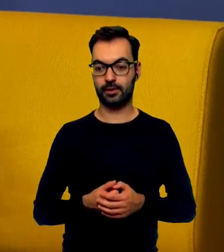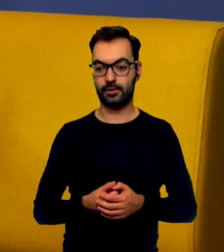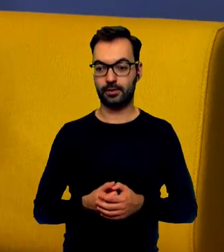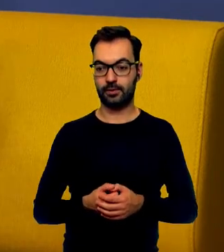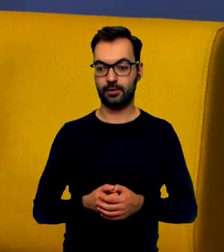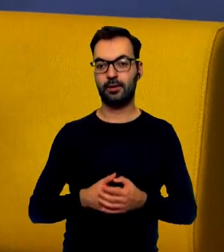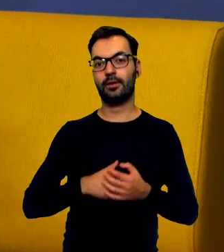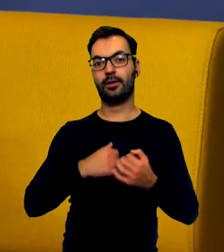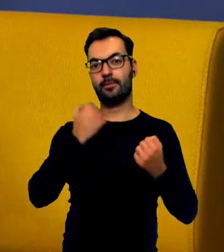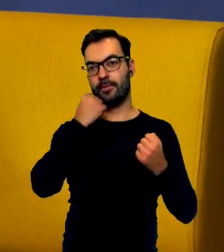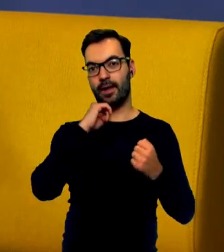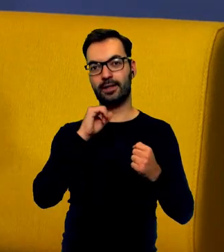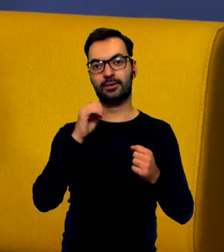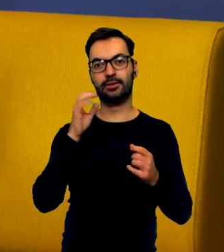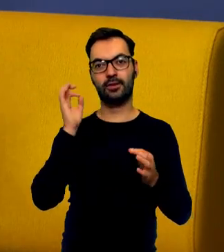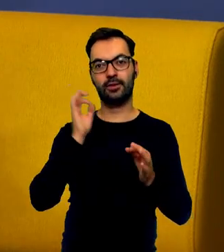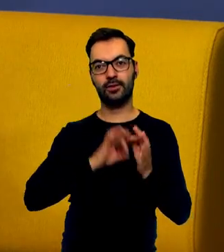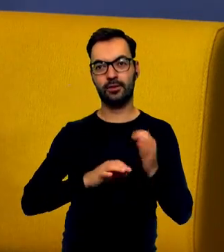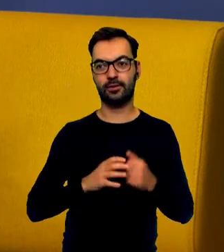tak przemyślnie